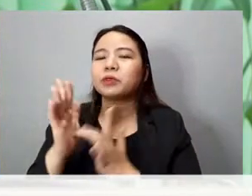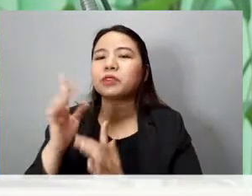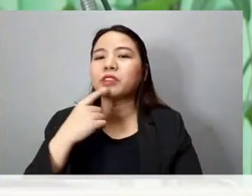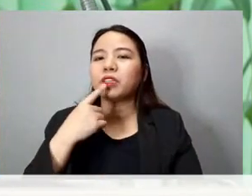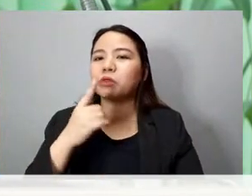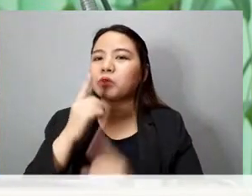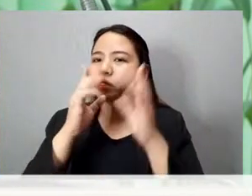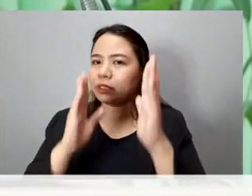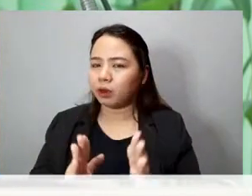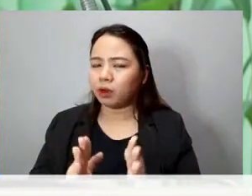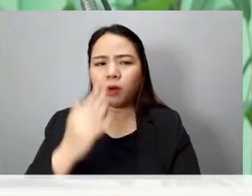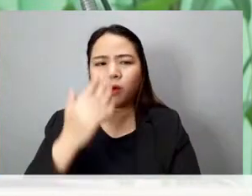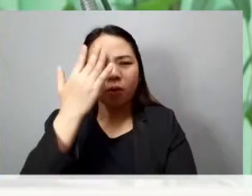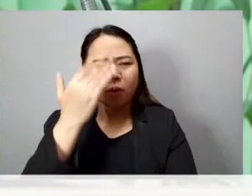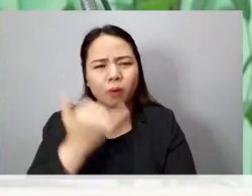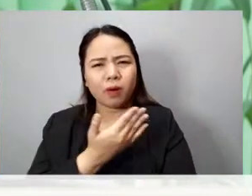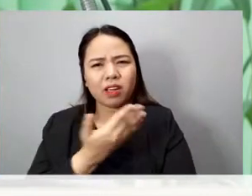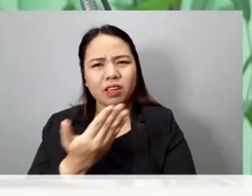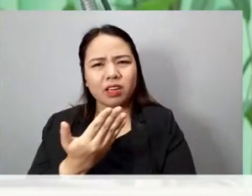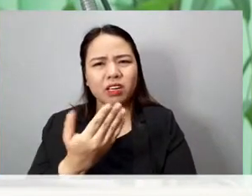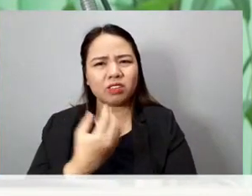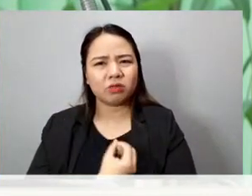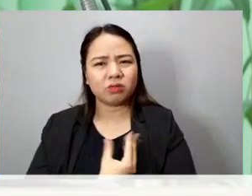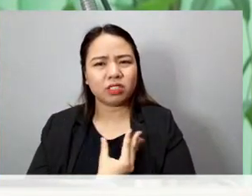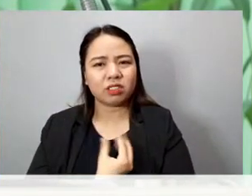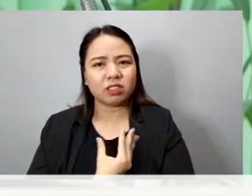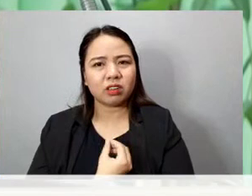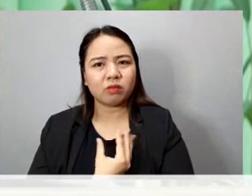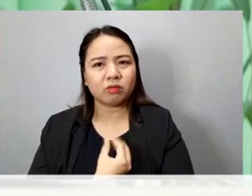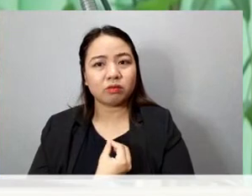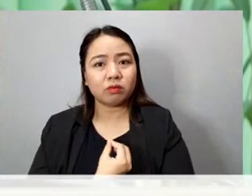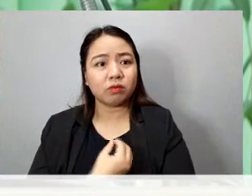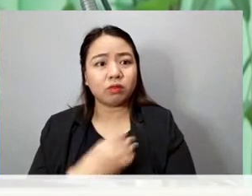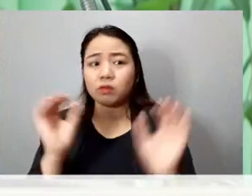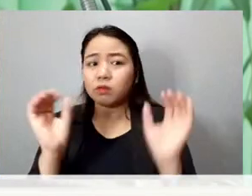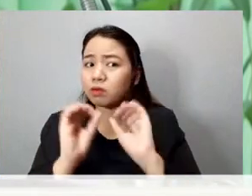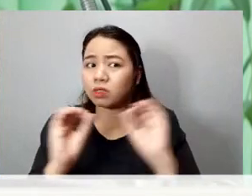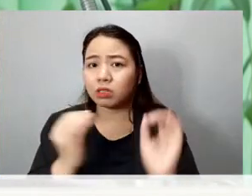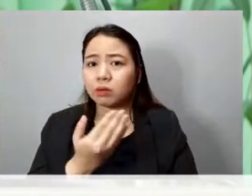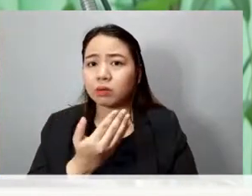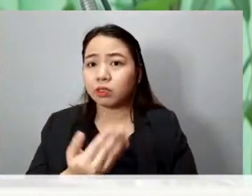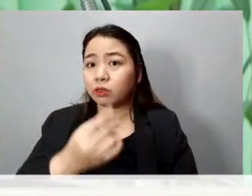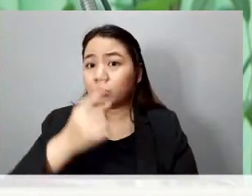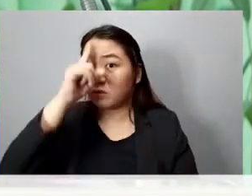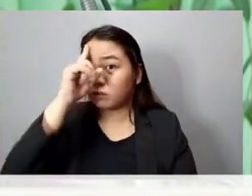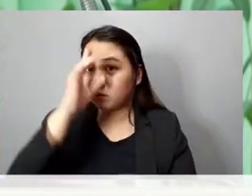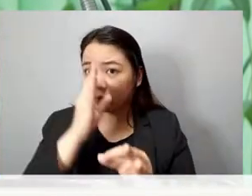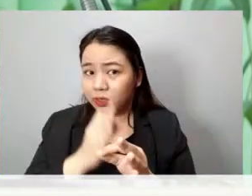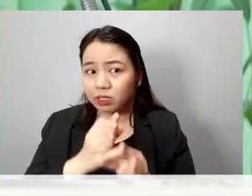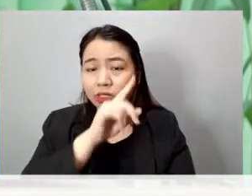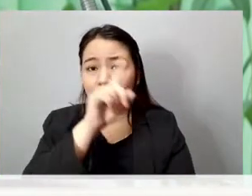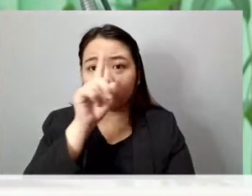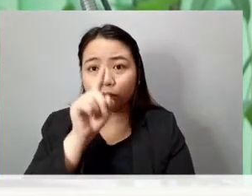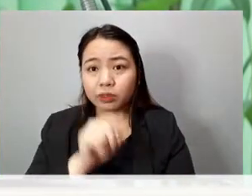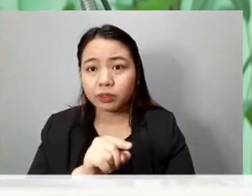"Bakit kayo natatakot? Wala pa ba kayong pananalig?"